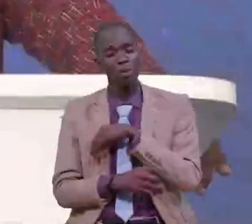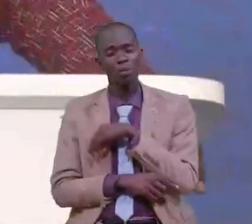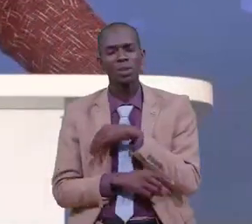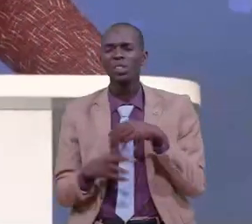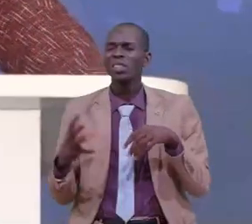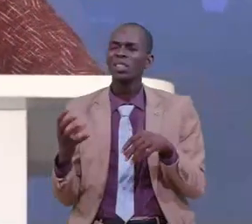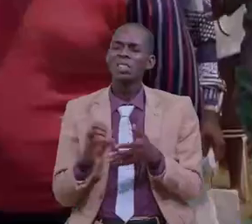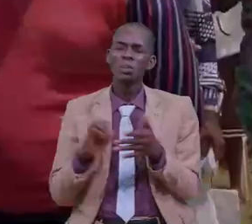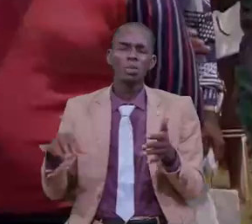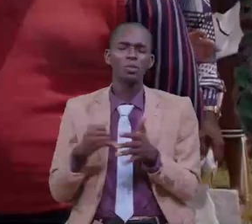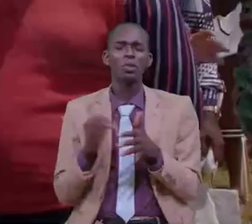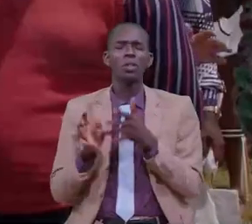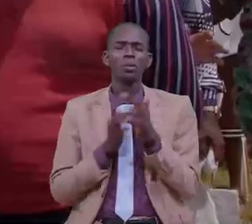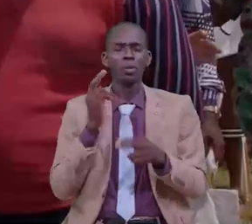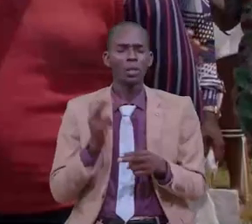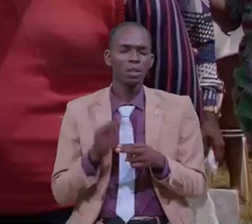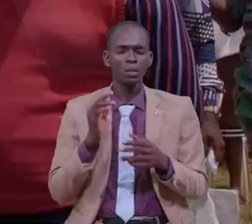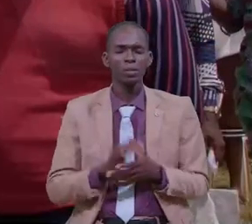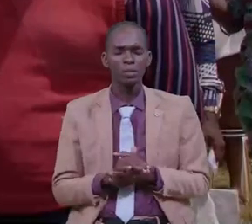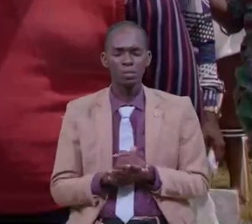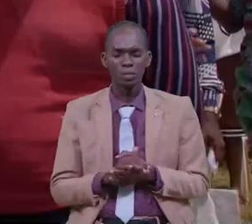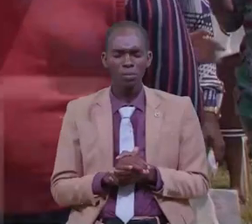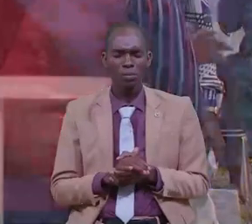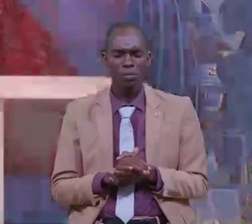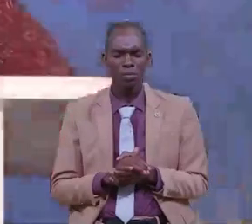Le châtiment, ôte-les au nom de Jésus.